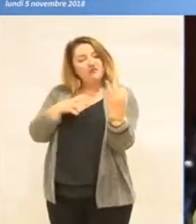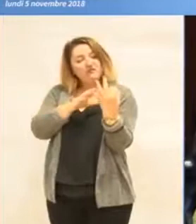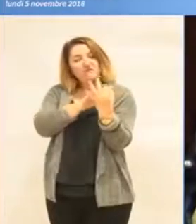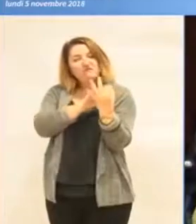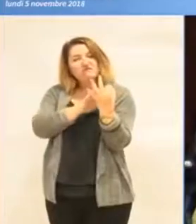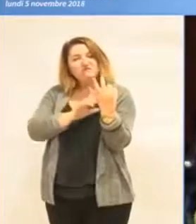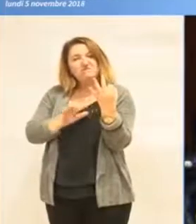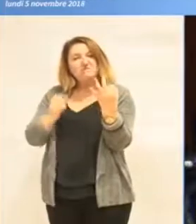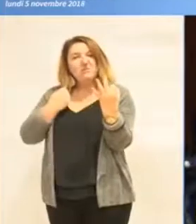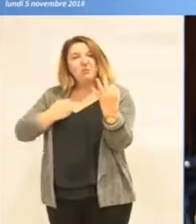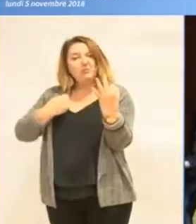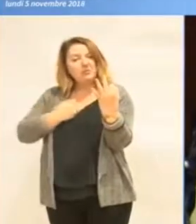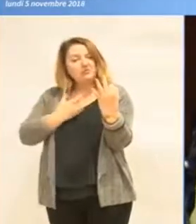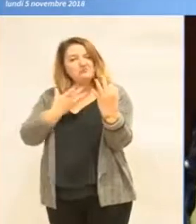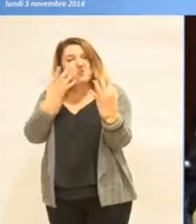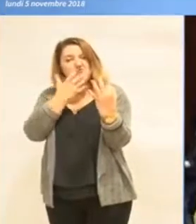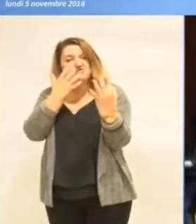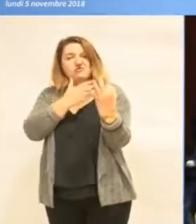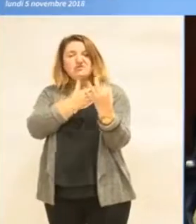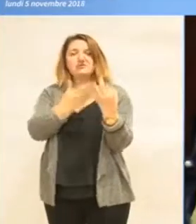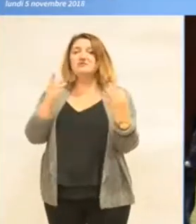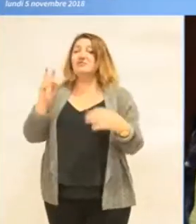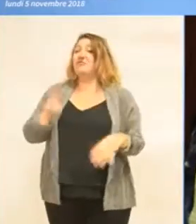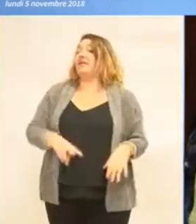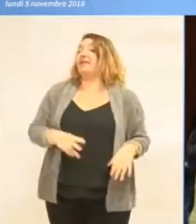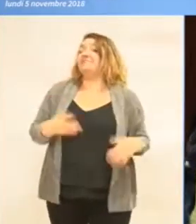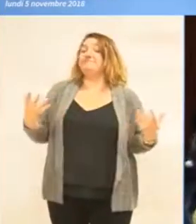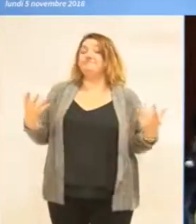les contours. Inquiétant constat dû à